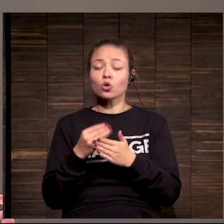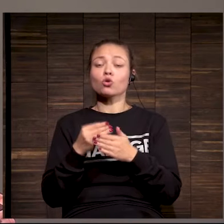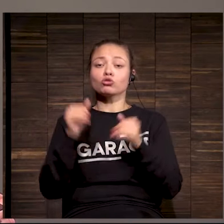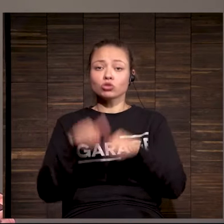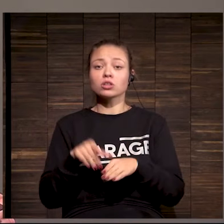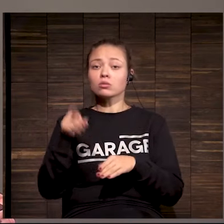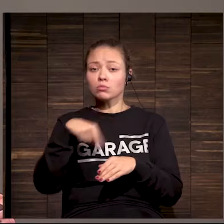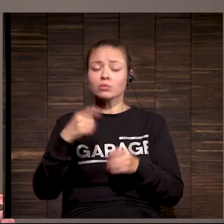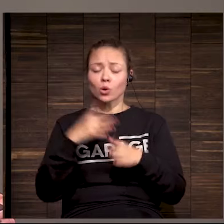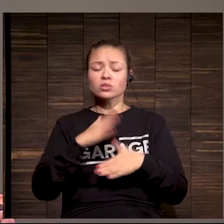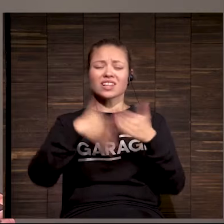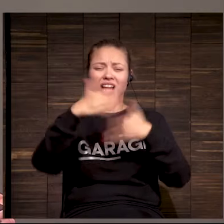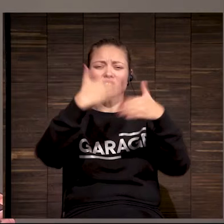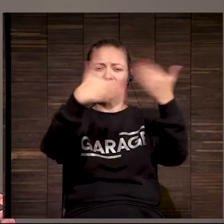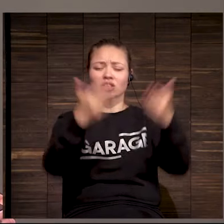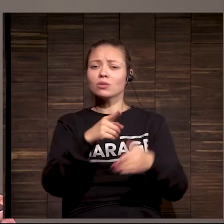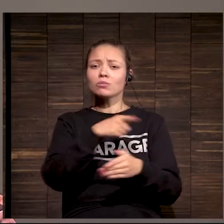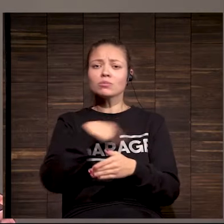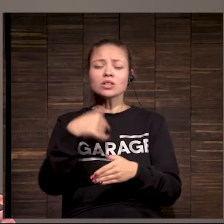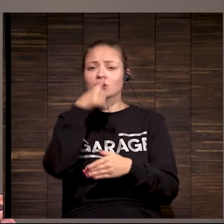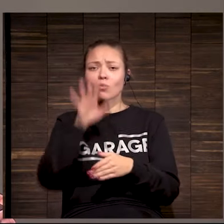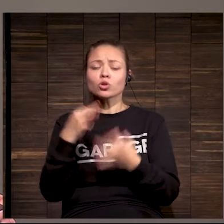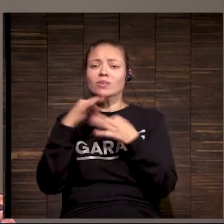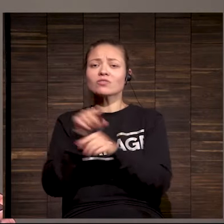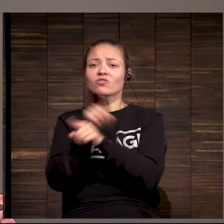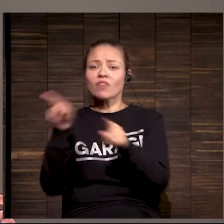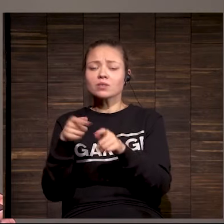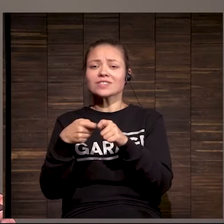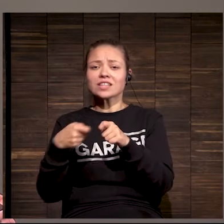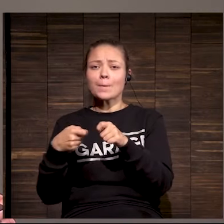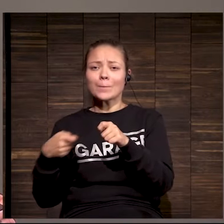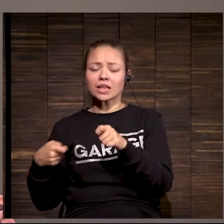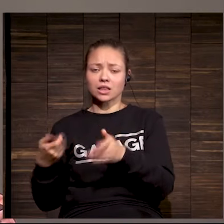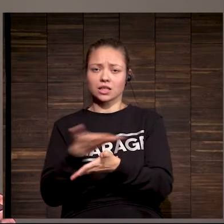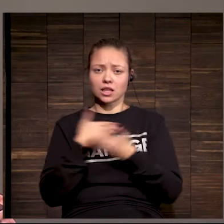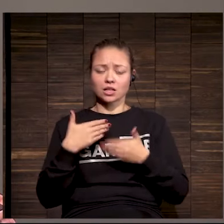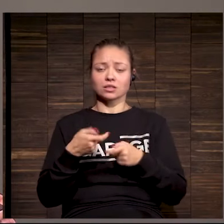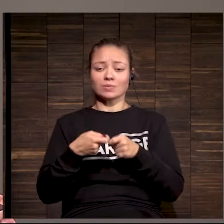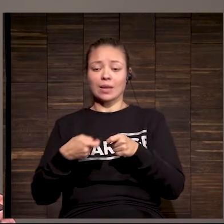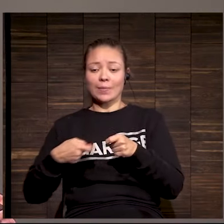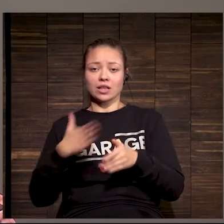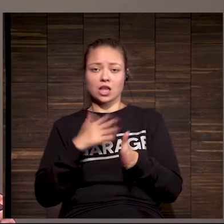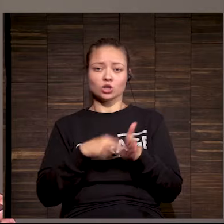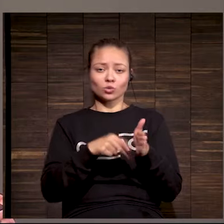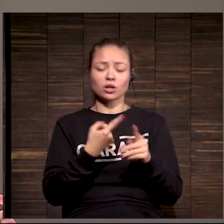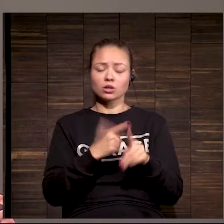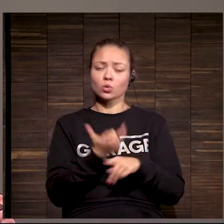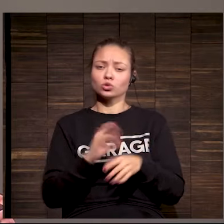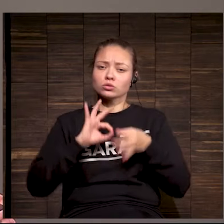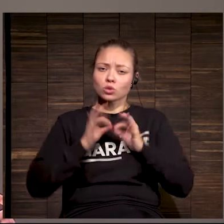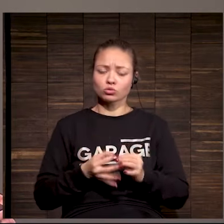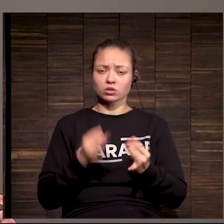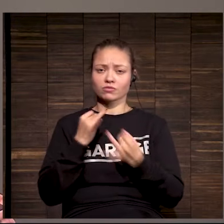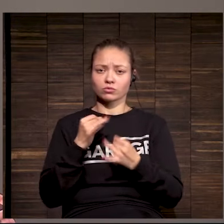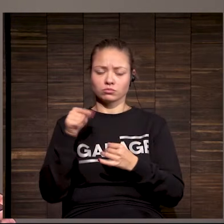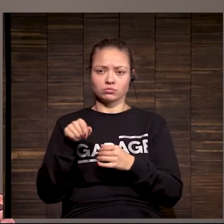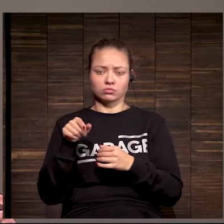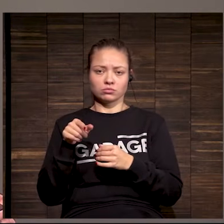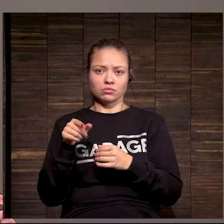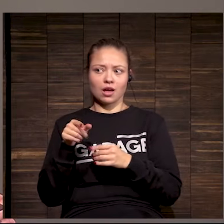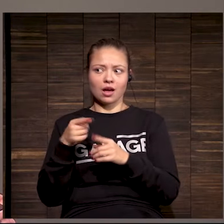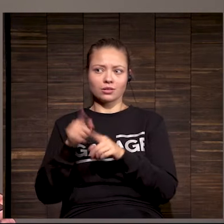просто пойдем дальше мы не можем вам позволить нас замедлить замедлить наш поезд это очень сложно разговора со мной что ты люди